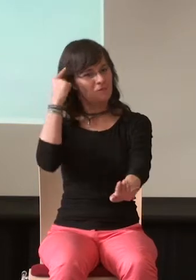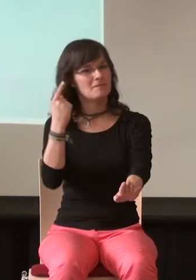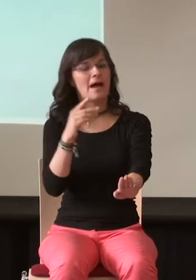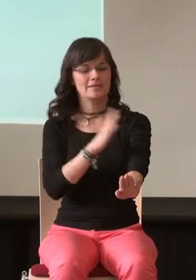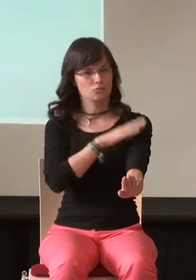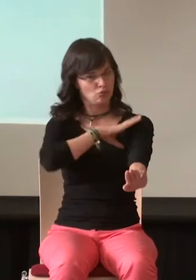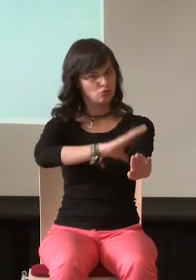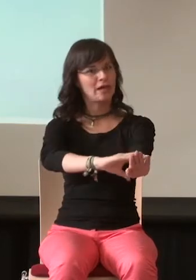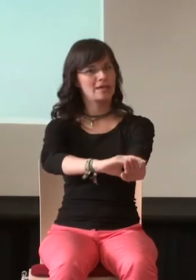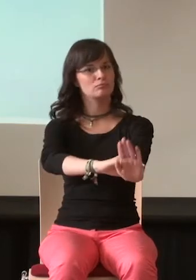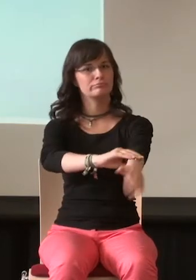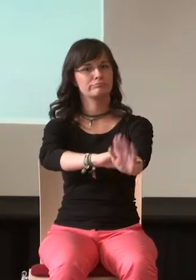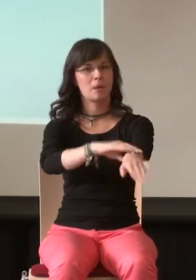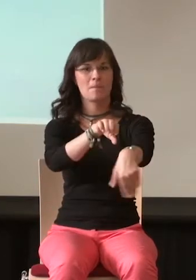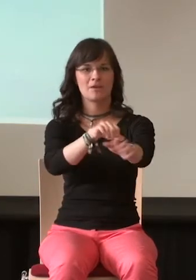mein Fuß bewegt sich,